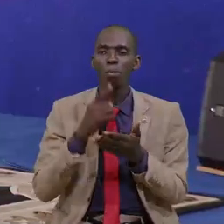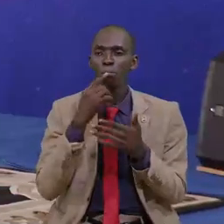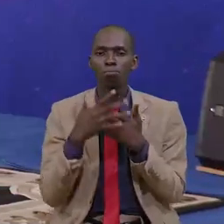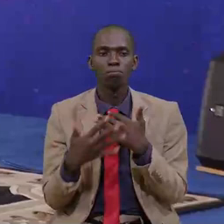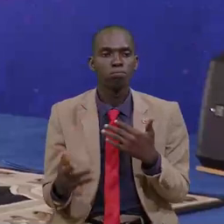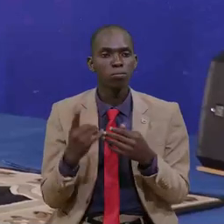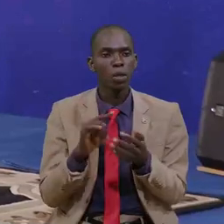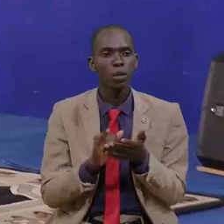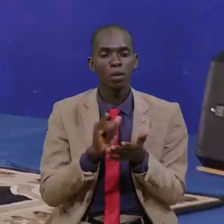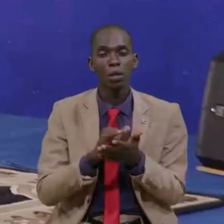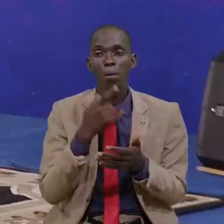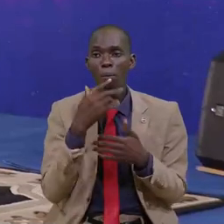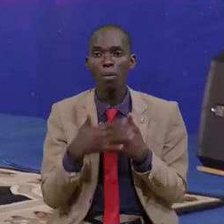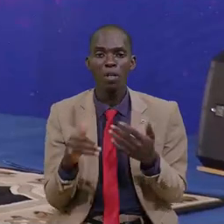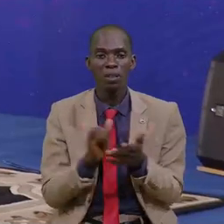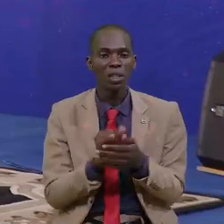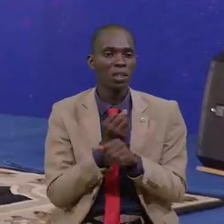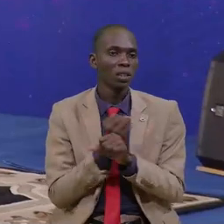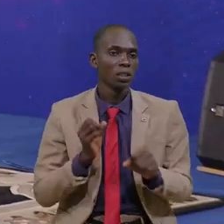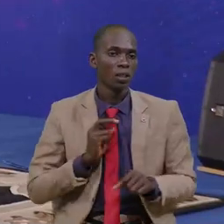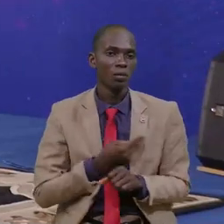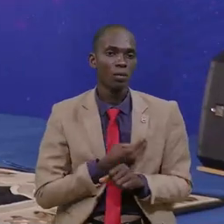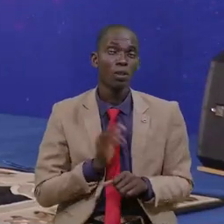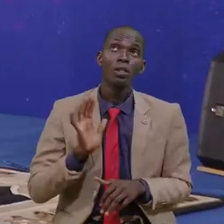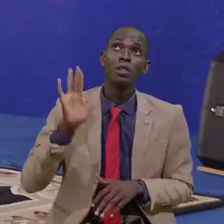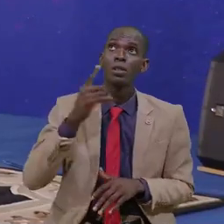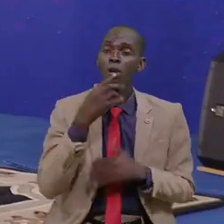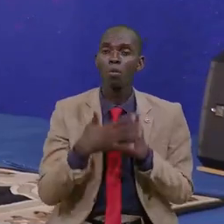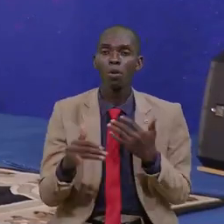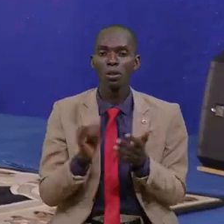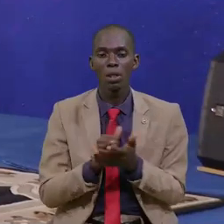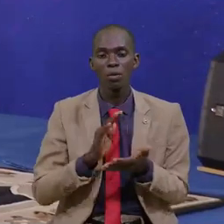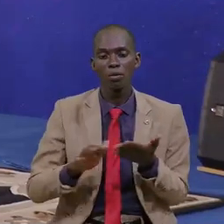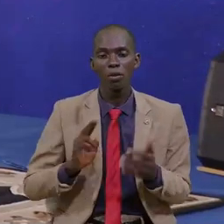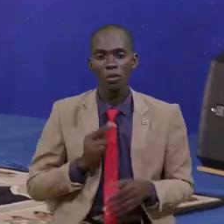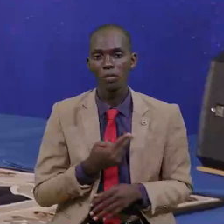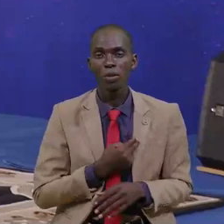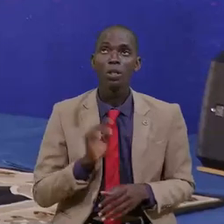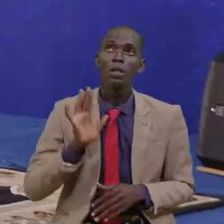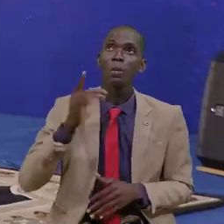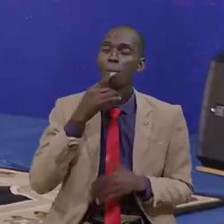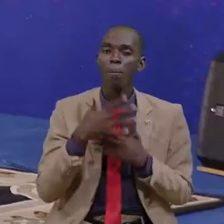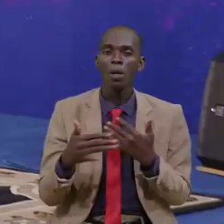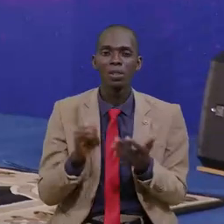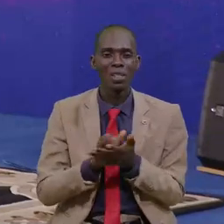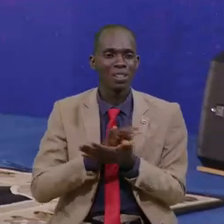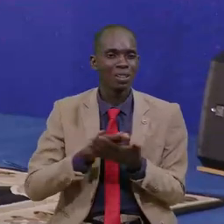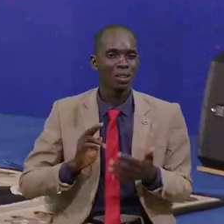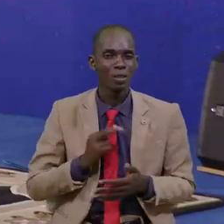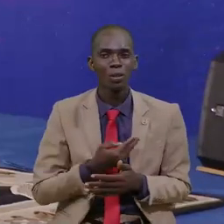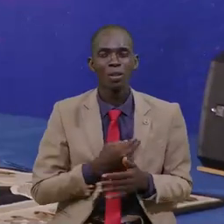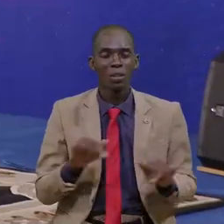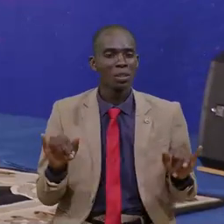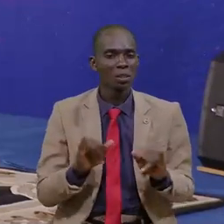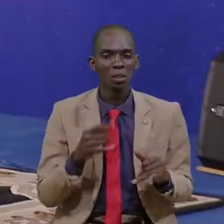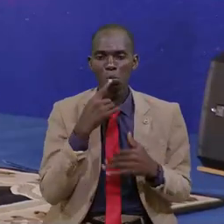sang, le sang qui nous sauve, le sang qui nous pardonne, le sang qui nous